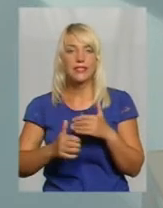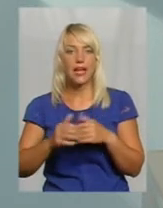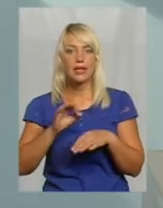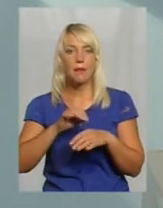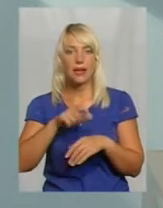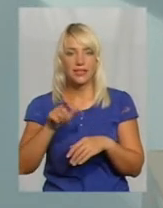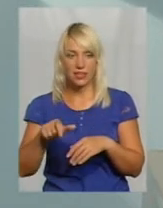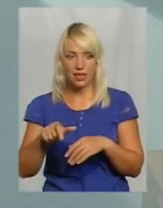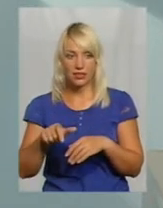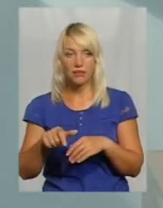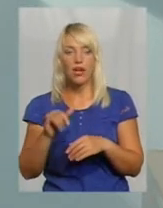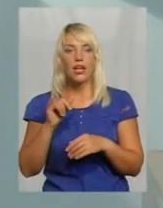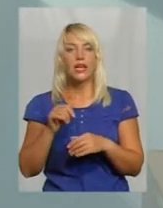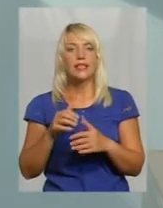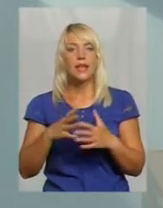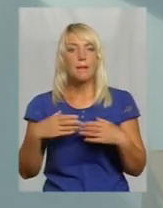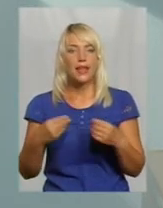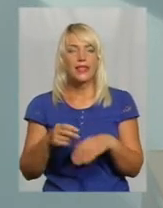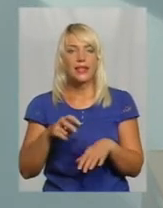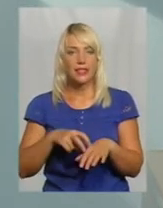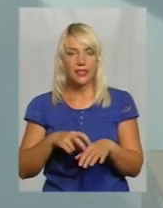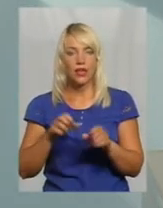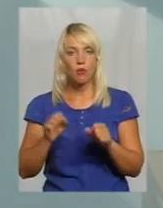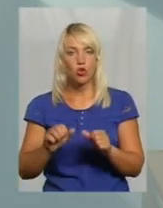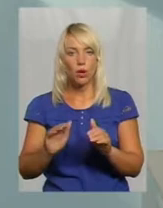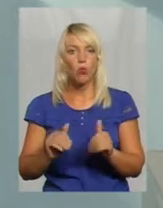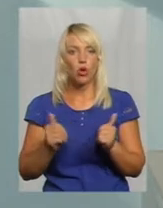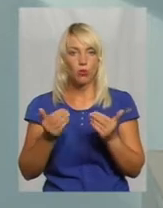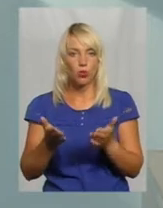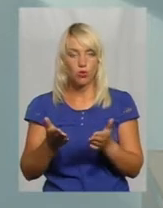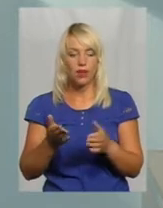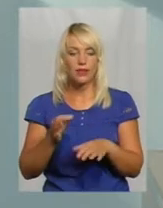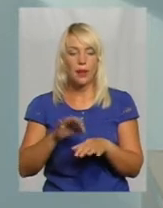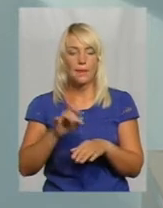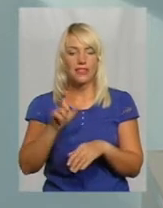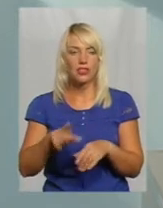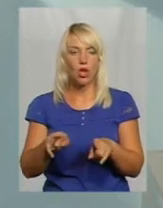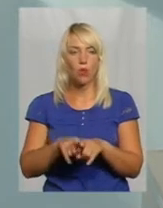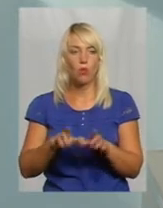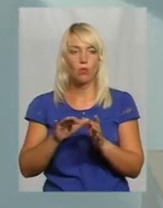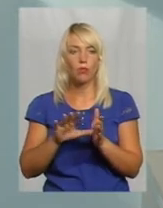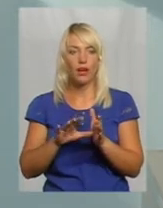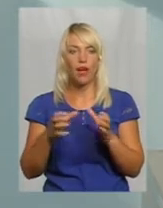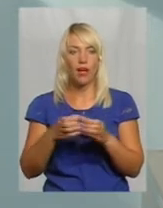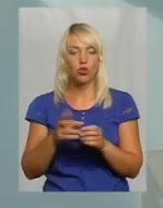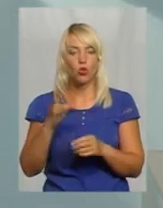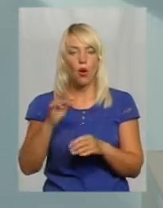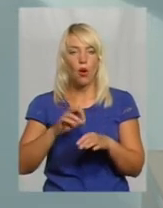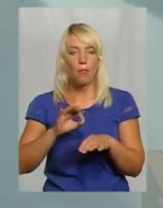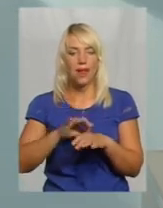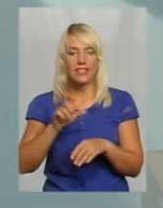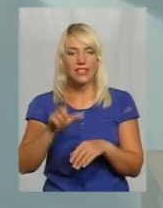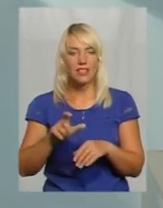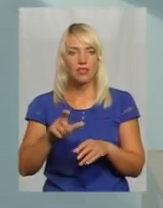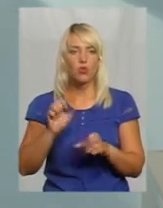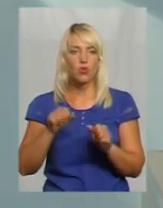іншим, сімейний лікар може порекомендувати пацієнту таку бригаду, але пацієнт може й відмовитися. Тобто він